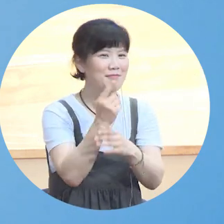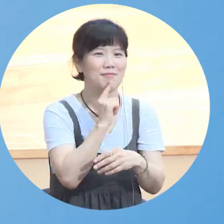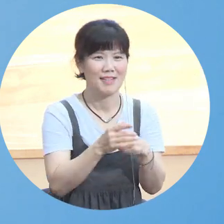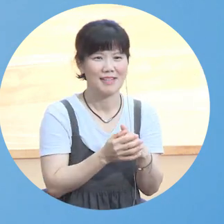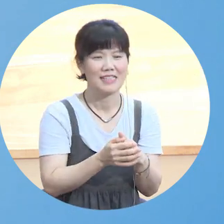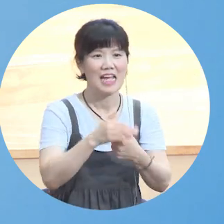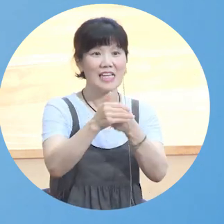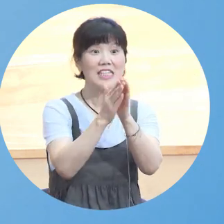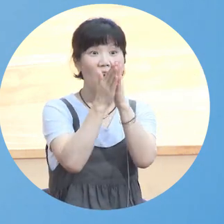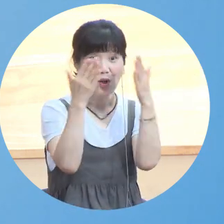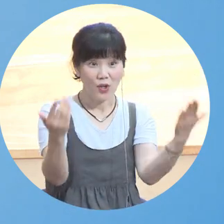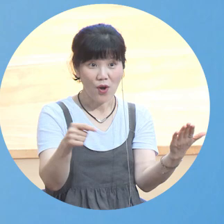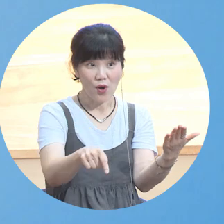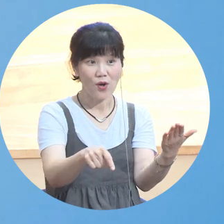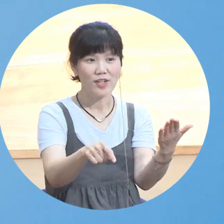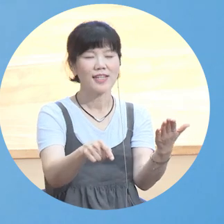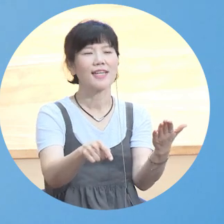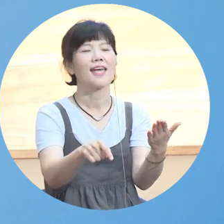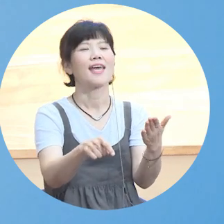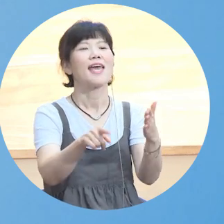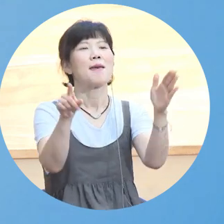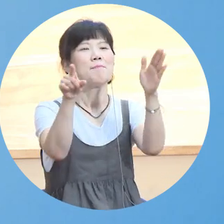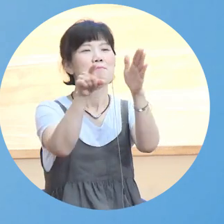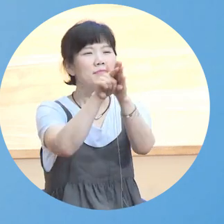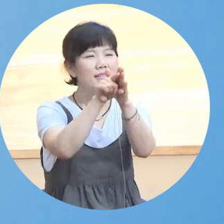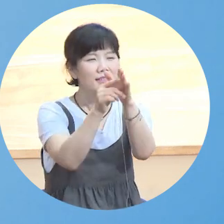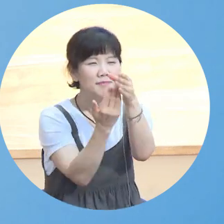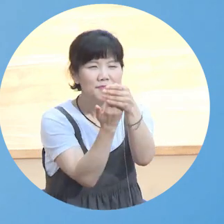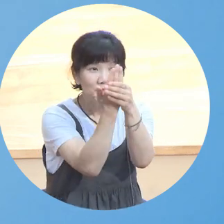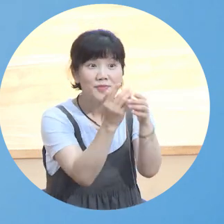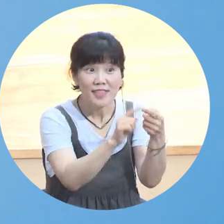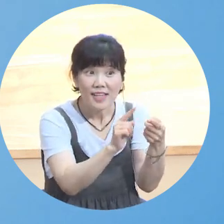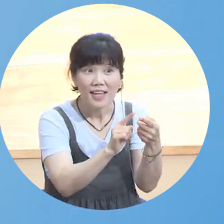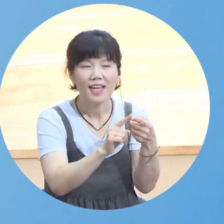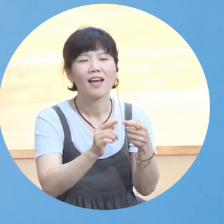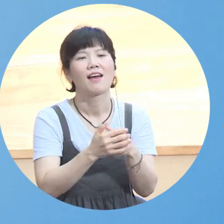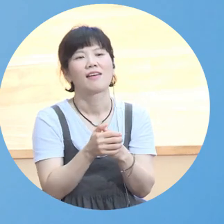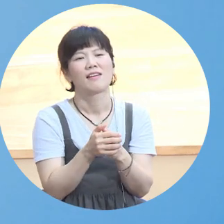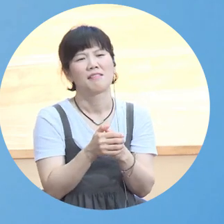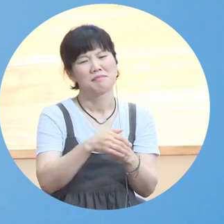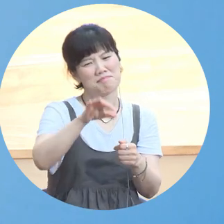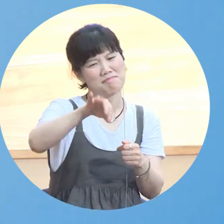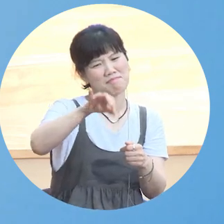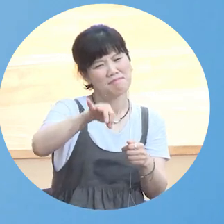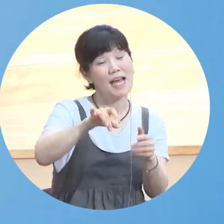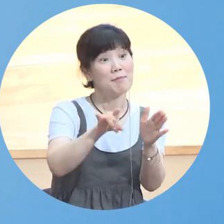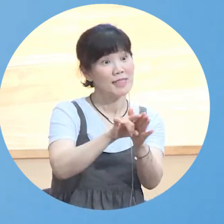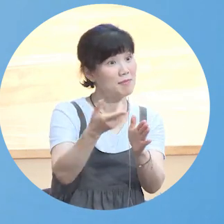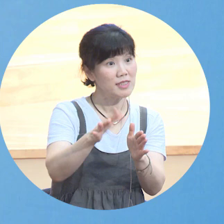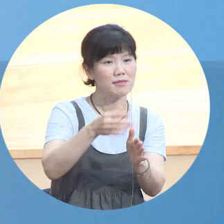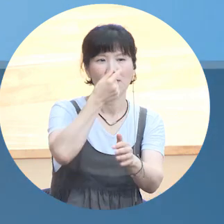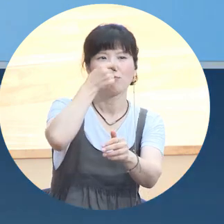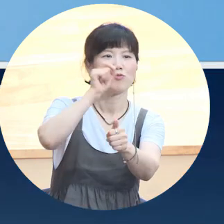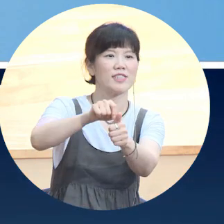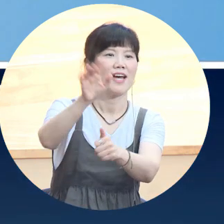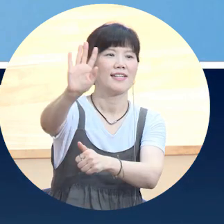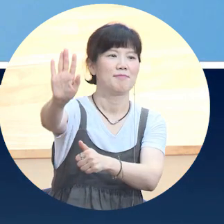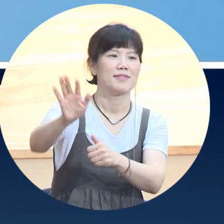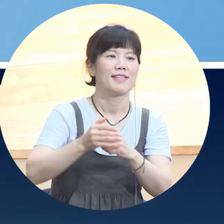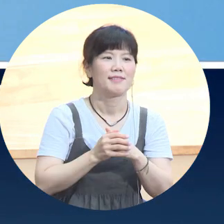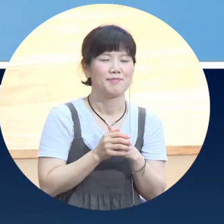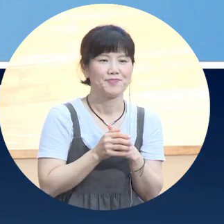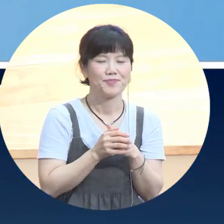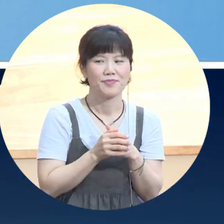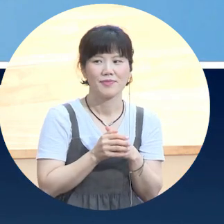싹트기 시작하는 그 믿음을 그 보잘 것 없는 믿음 입니다 만 그런 무시 하질 않아요 자 볼까요 자 뭐라 말하는 읽어